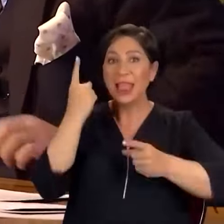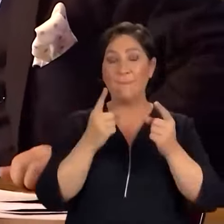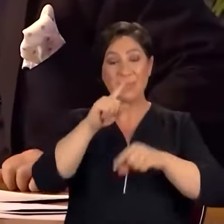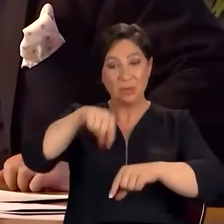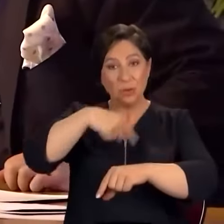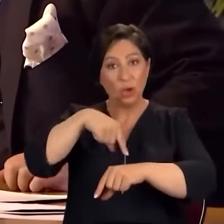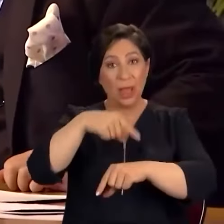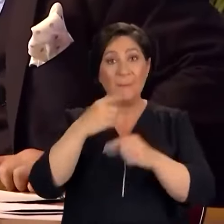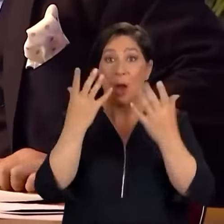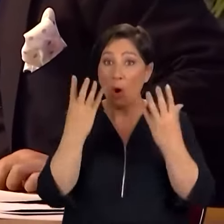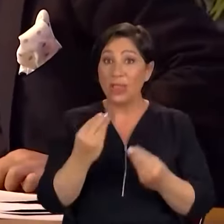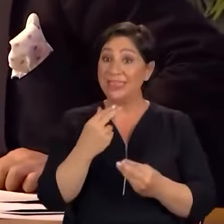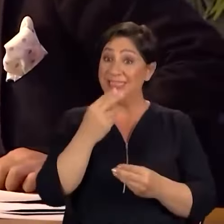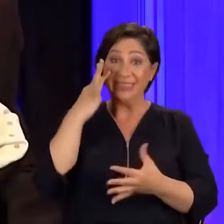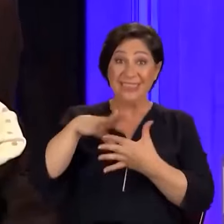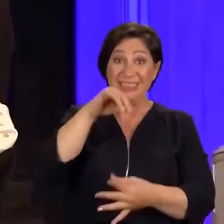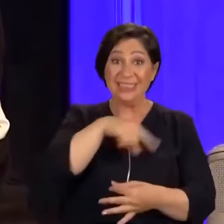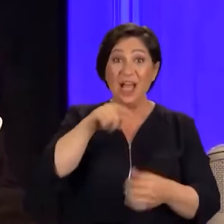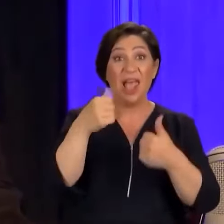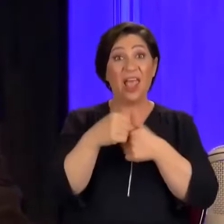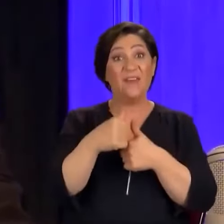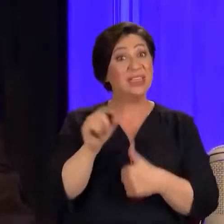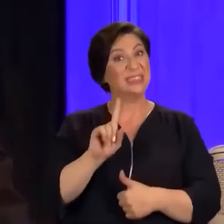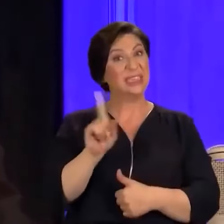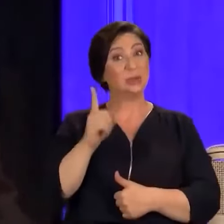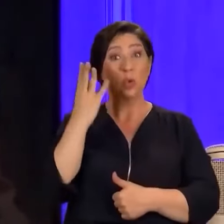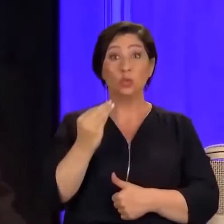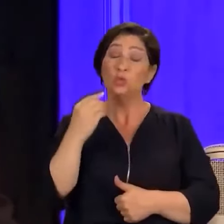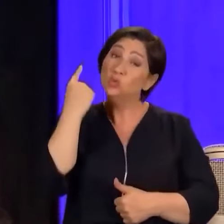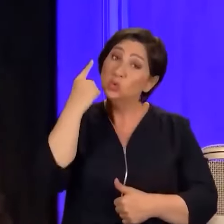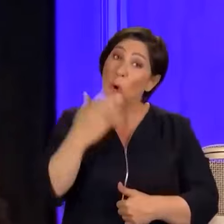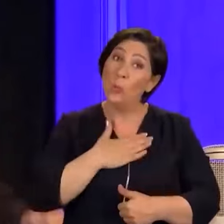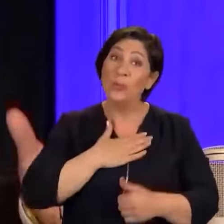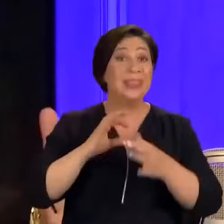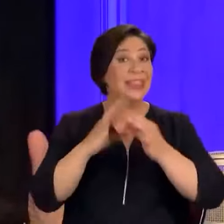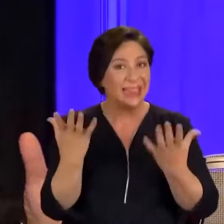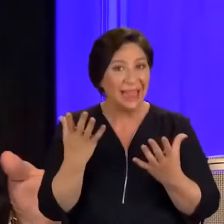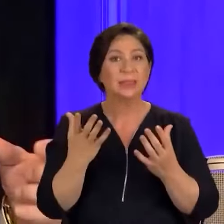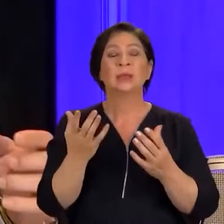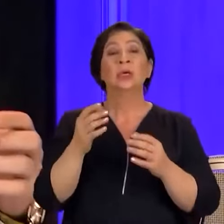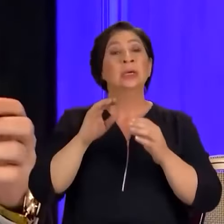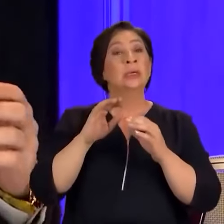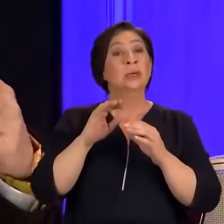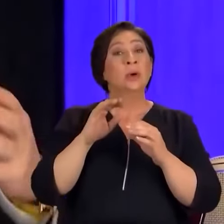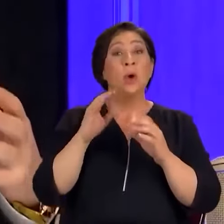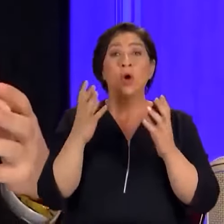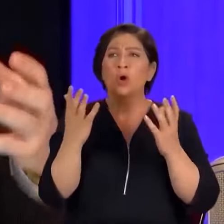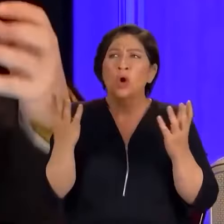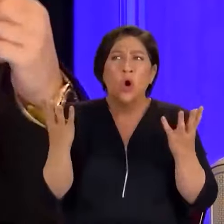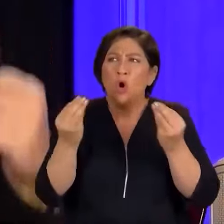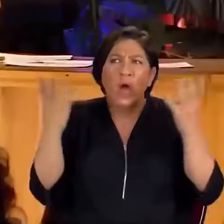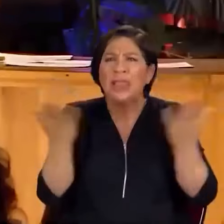bir dönemini geçiren insanlarda evliliği aslında sakıncalı buluyorum. Neden sakıncalı buluyorum söyleyeyim. Çünkü o